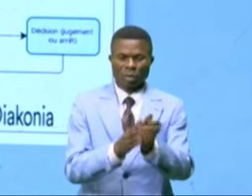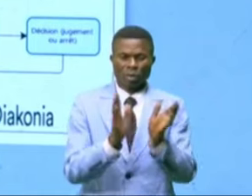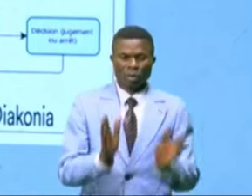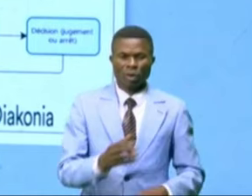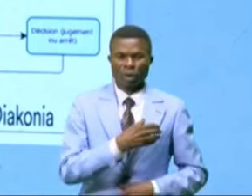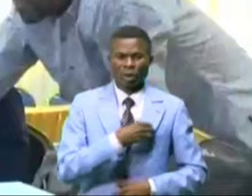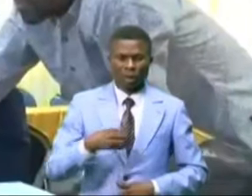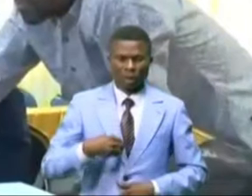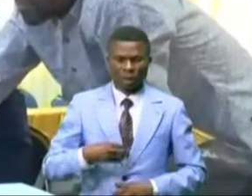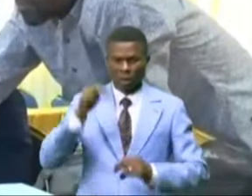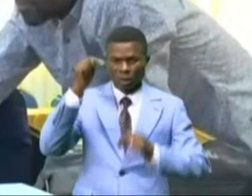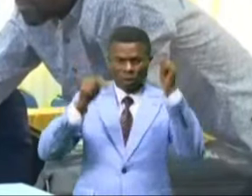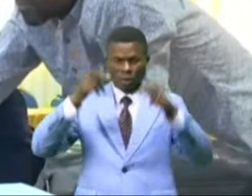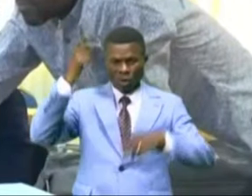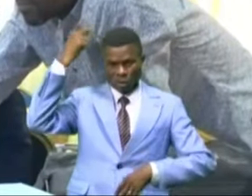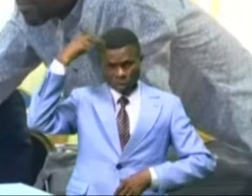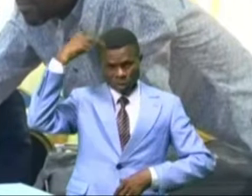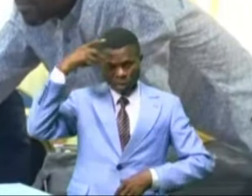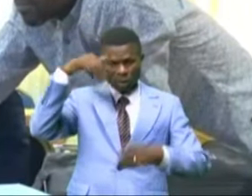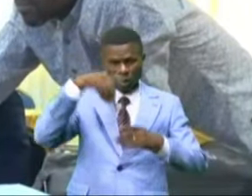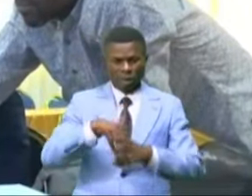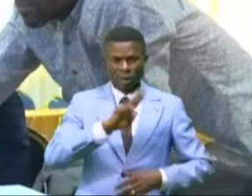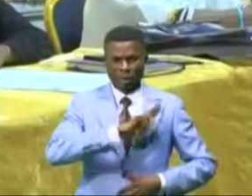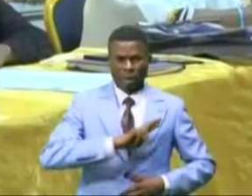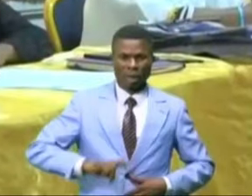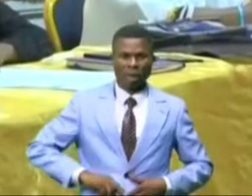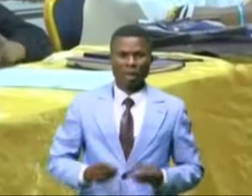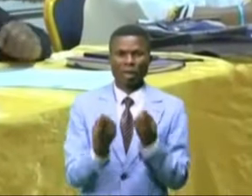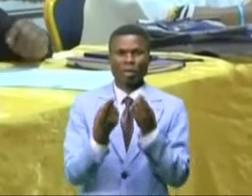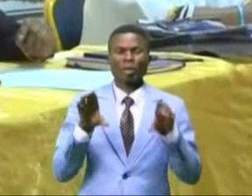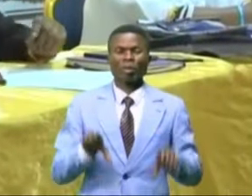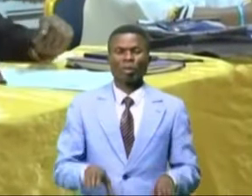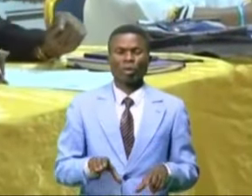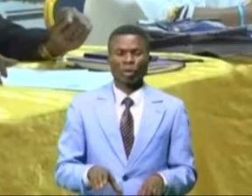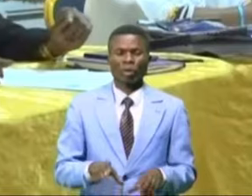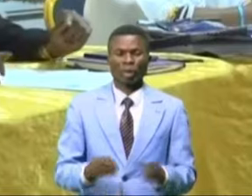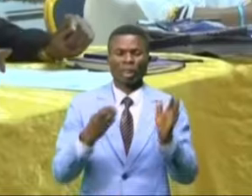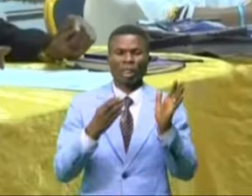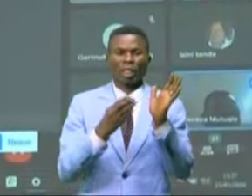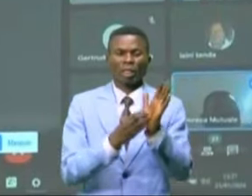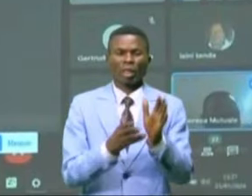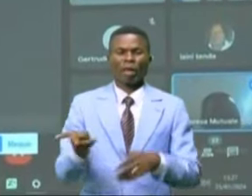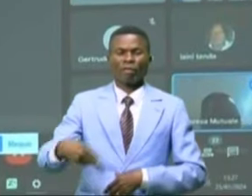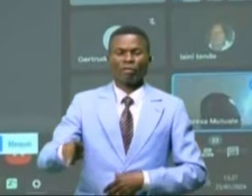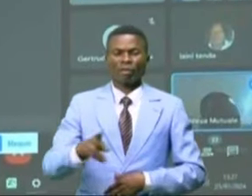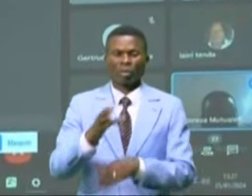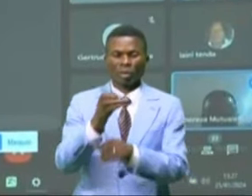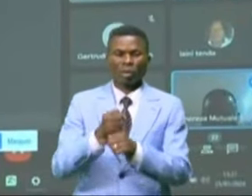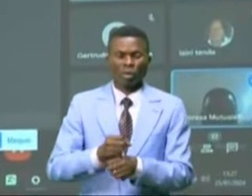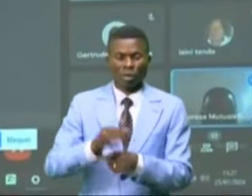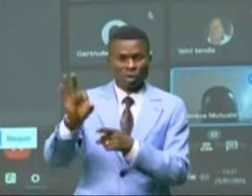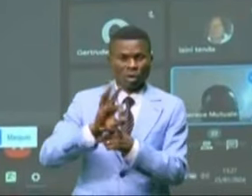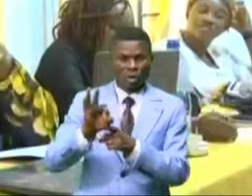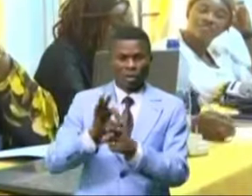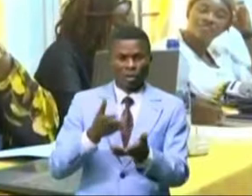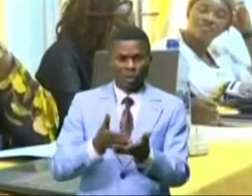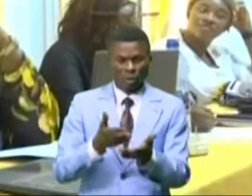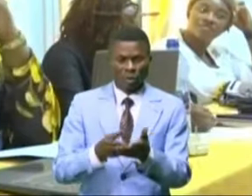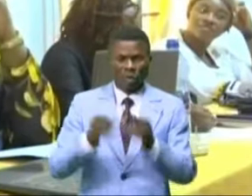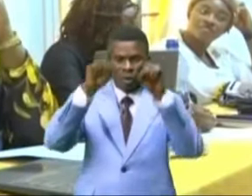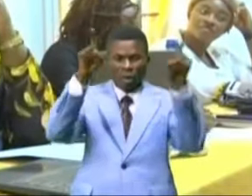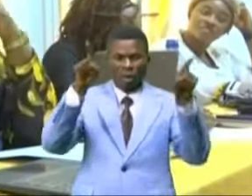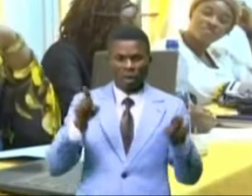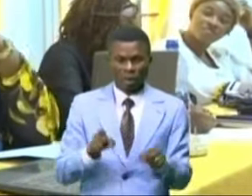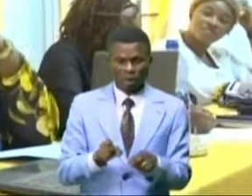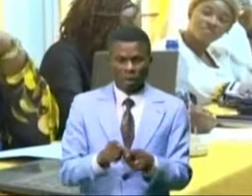féminin au niveau politique en République démocratique du Congo. Les 9 provinces ayant bénéficié de cette formation en ligne